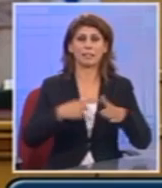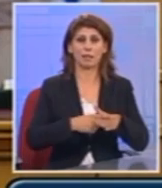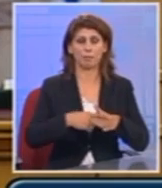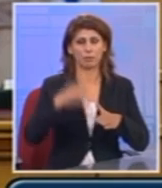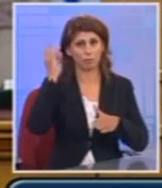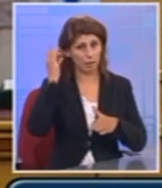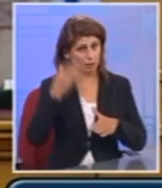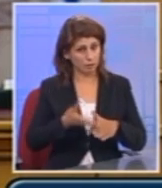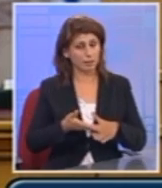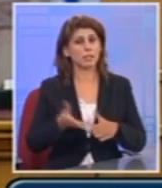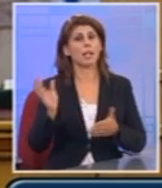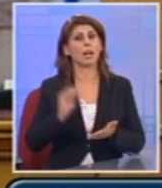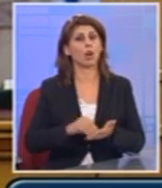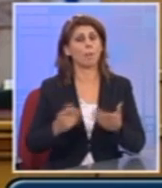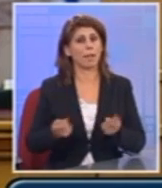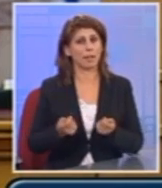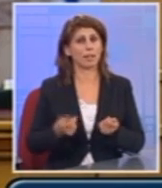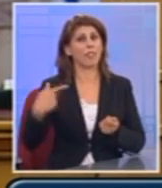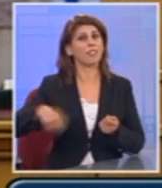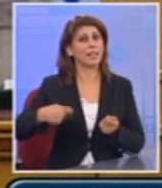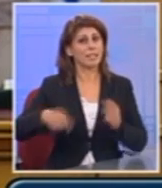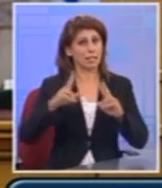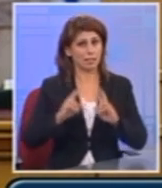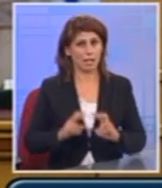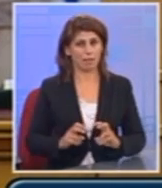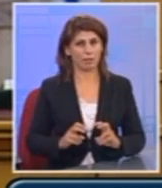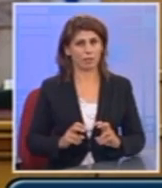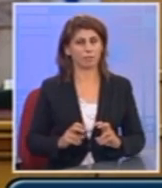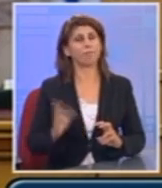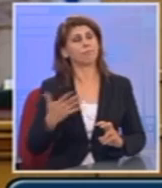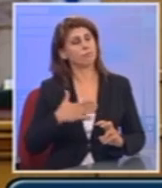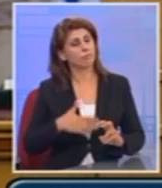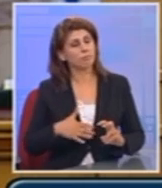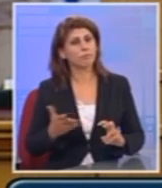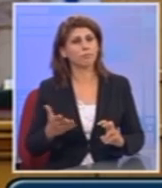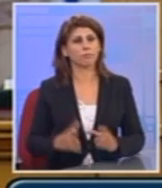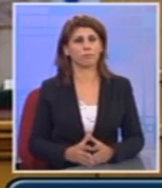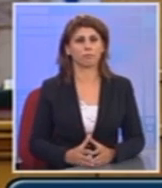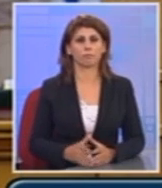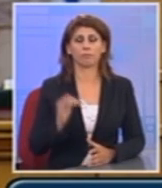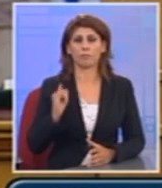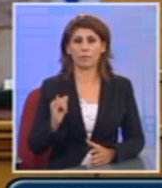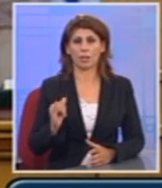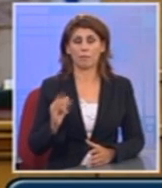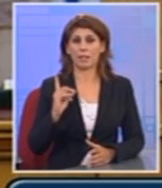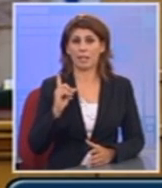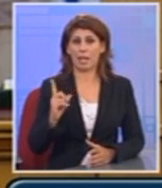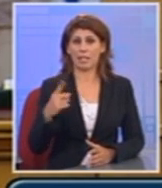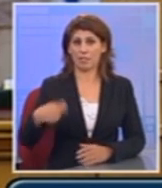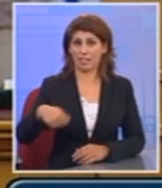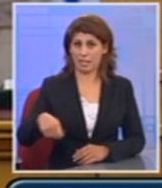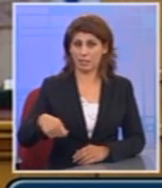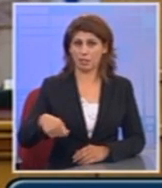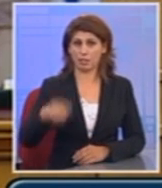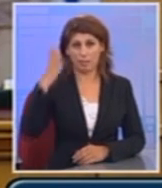αργεντινής επίσης έγιναν και δικαστικές έρευνες αν θέλετε και ακόμη και ένας δικαστής στην